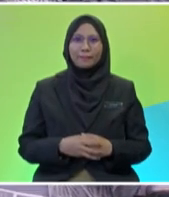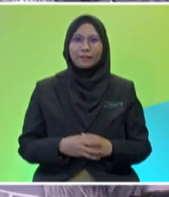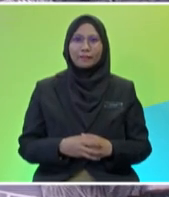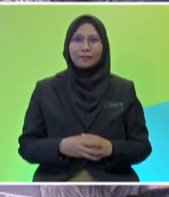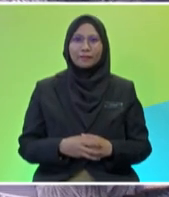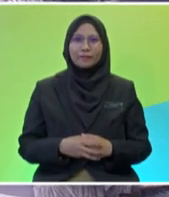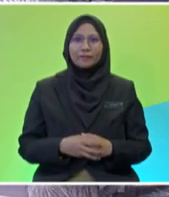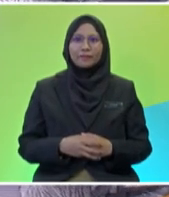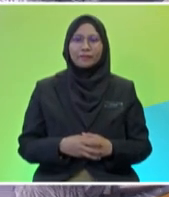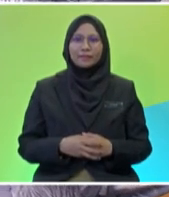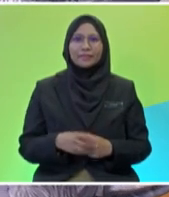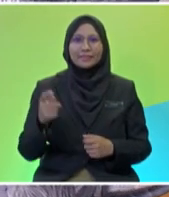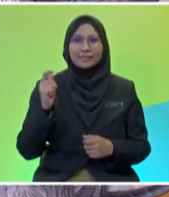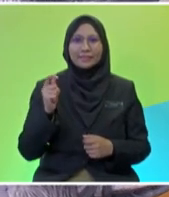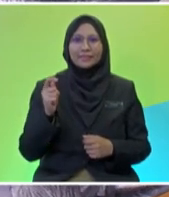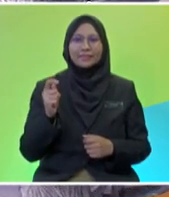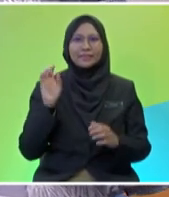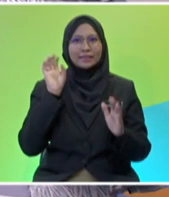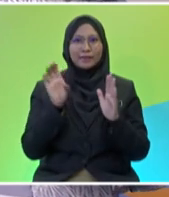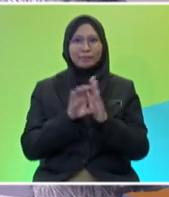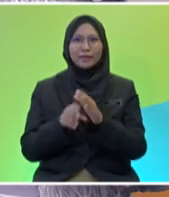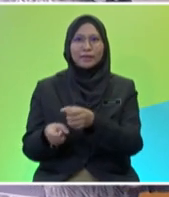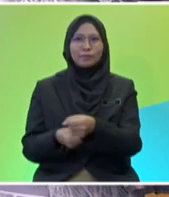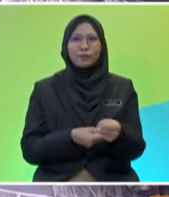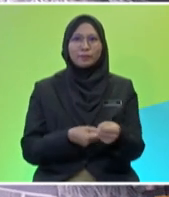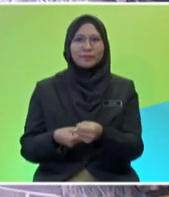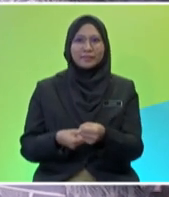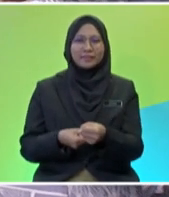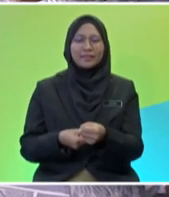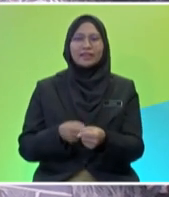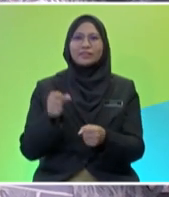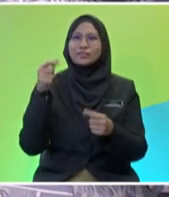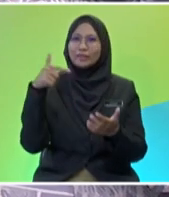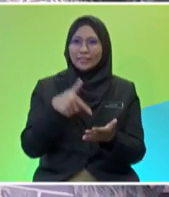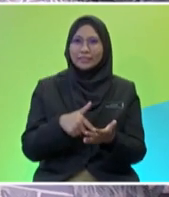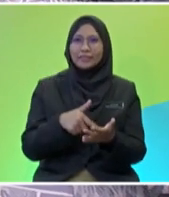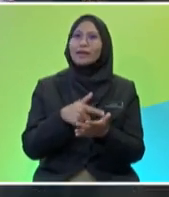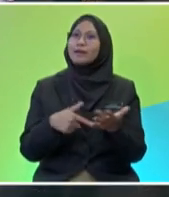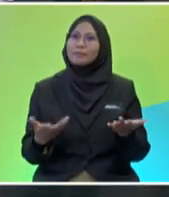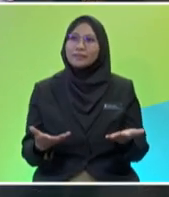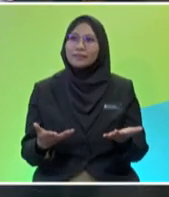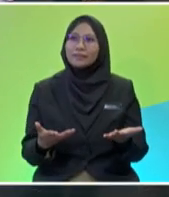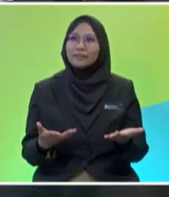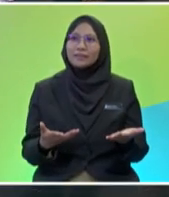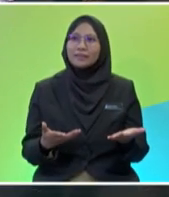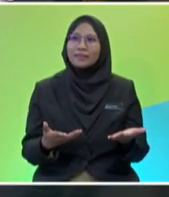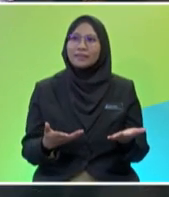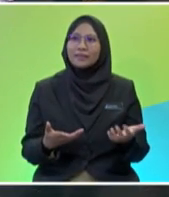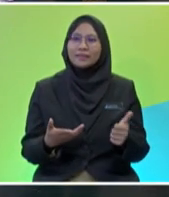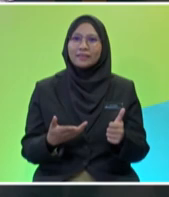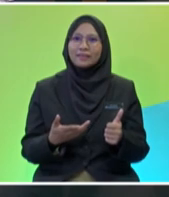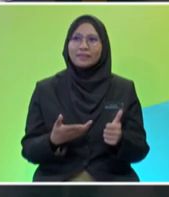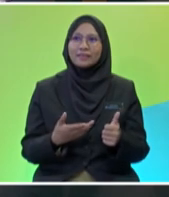gambar tadi coba temu beberapa merupakan salah satu agensi peringatan yang lain kita mungkin dari Sebutkan